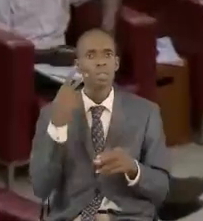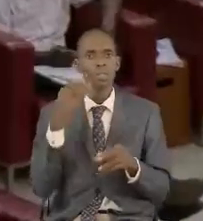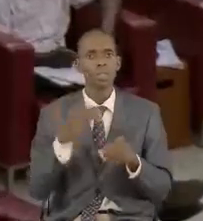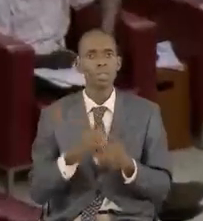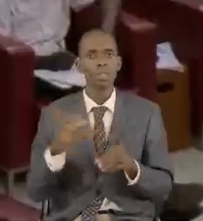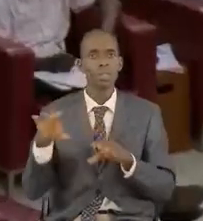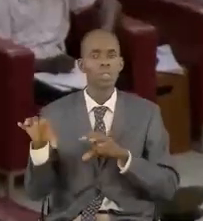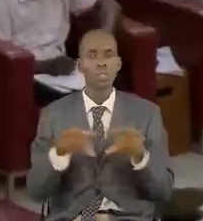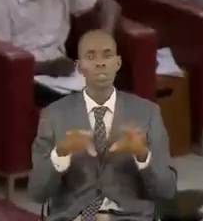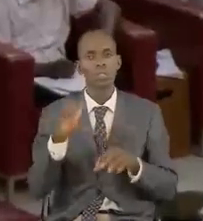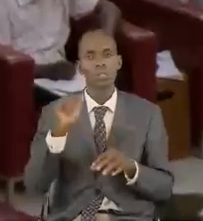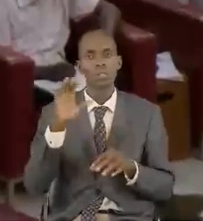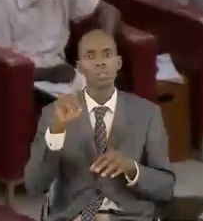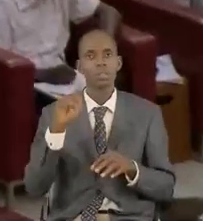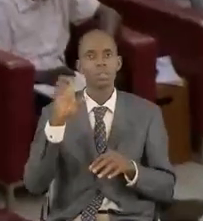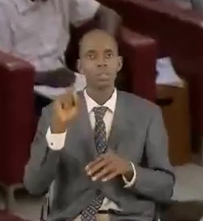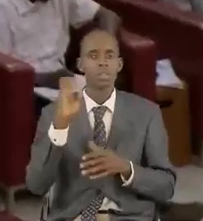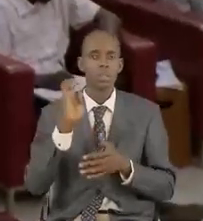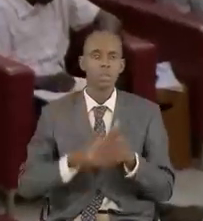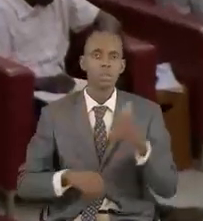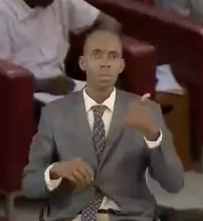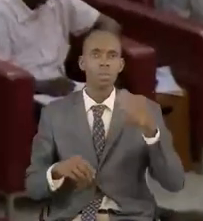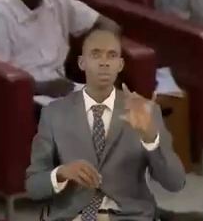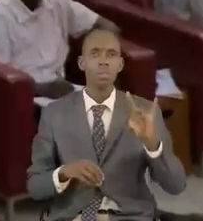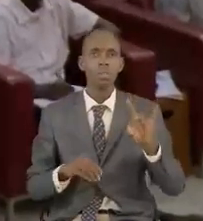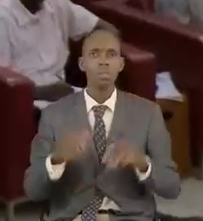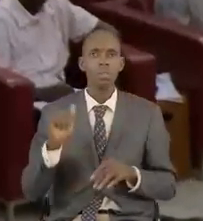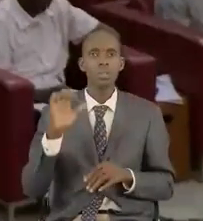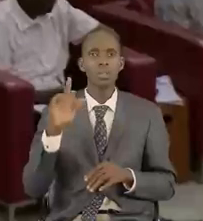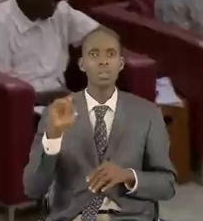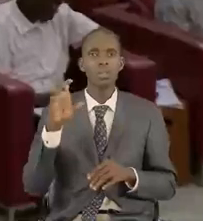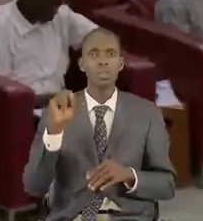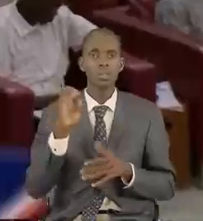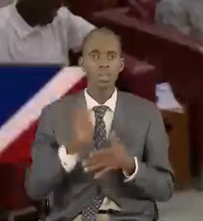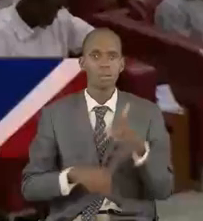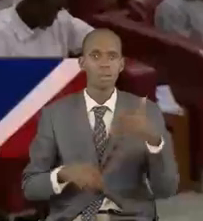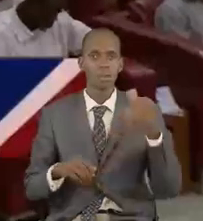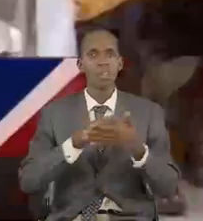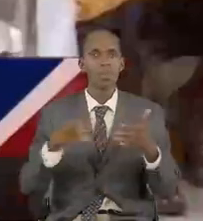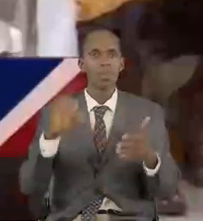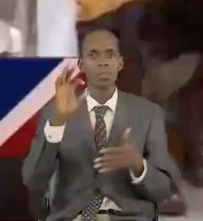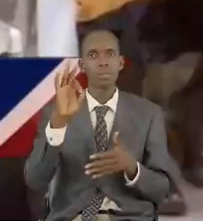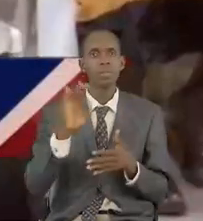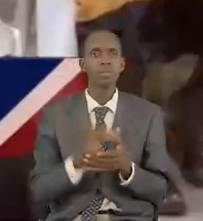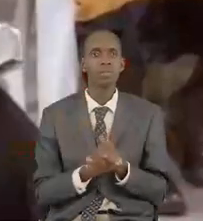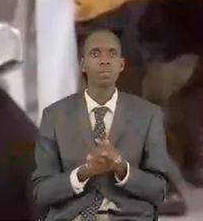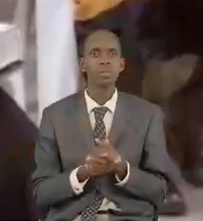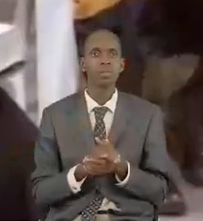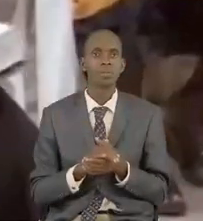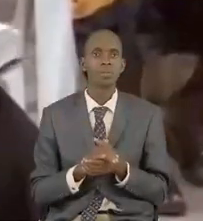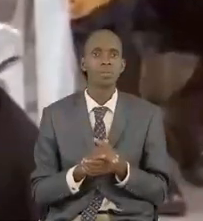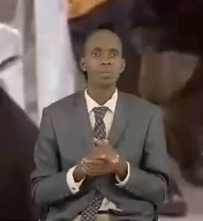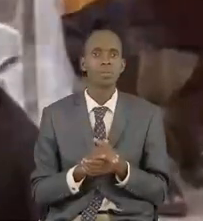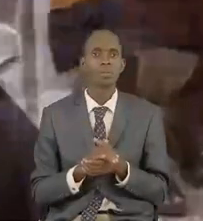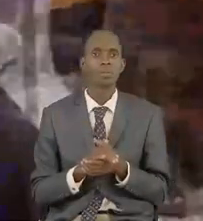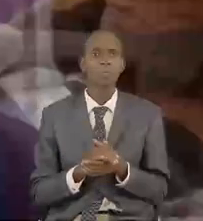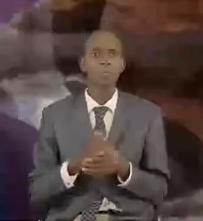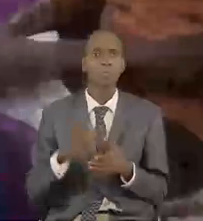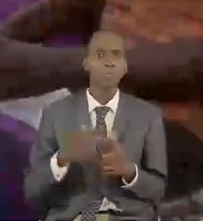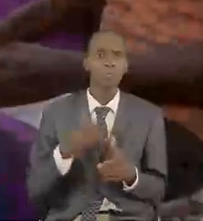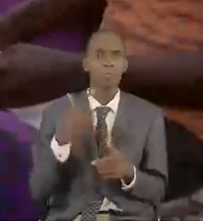acte des apôtres chapitre 18 verset 9 le Seigneur